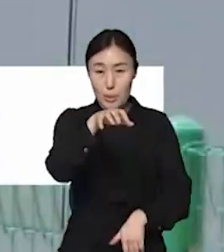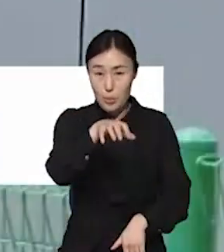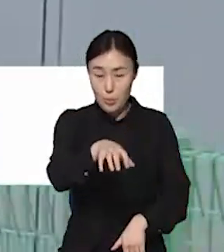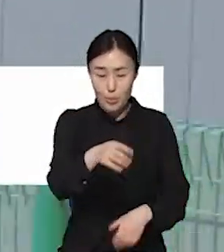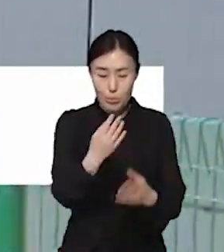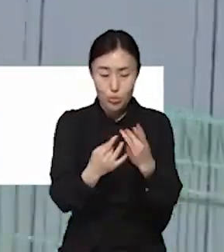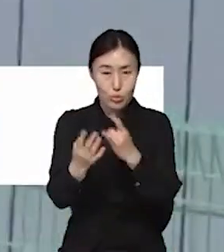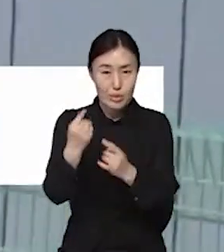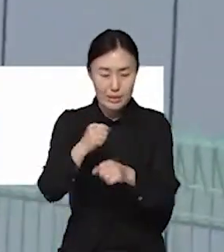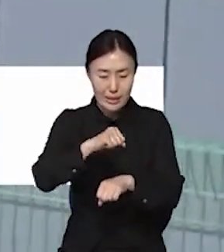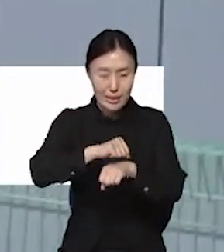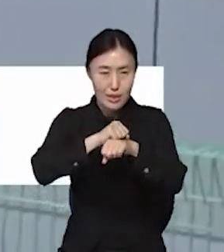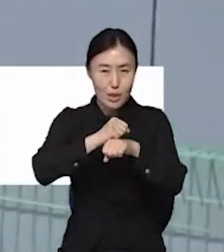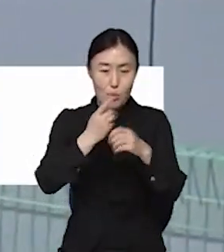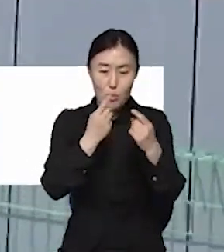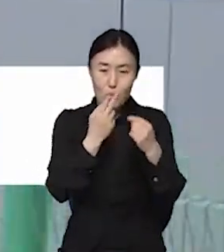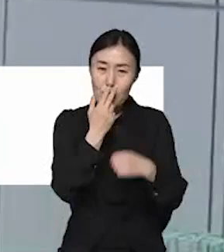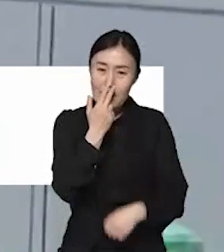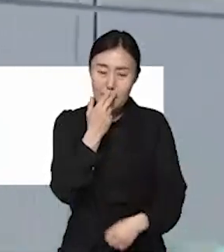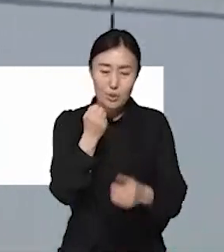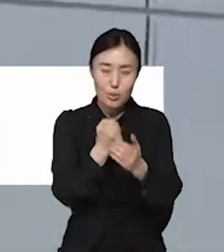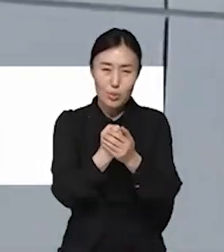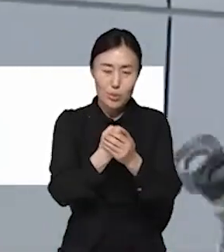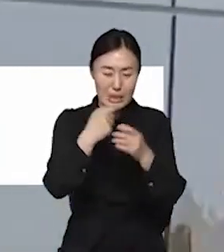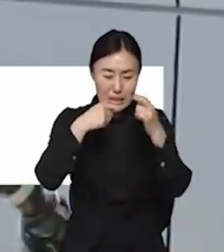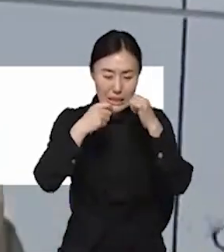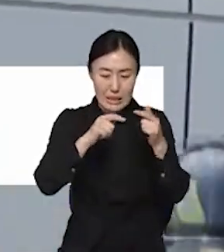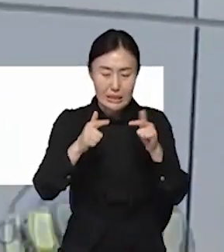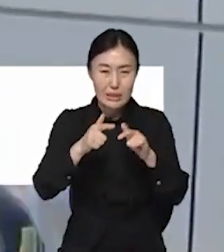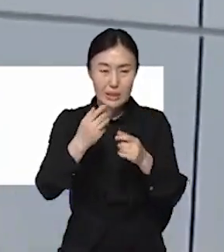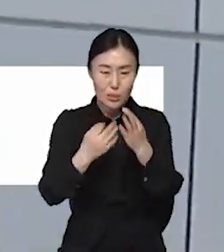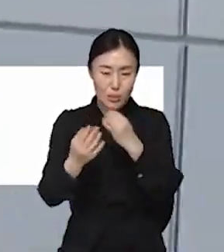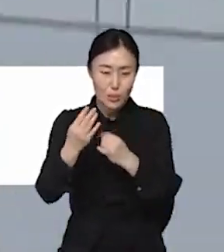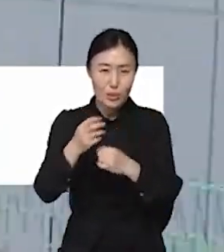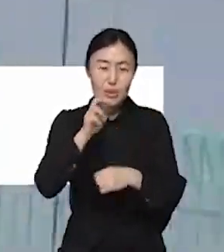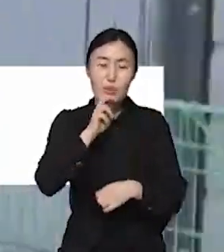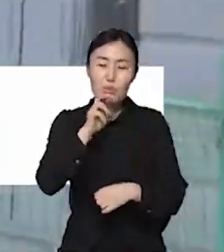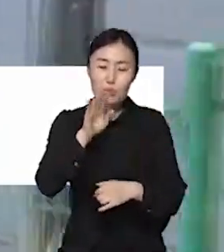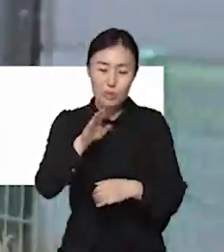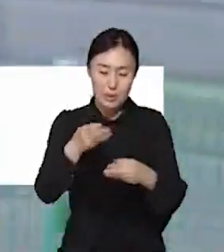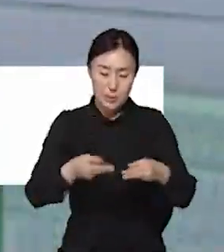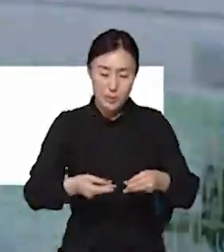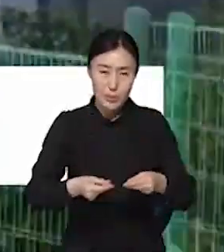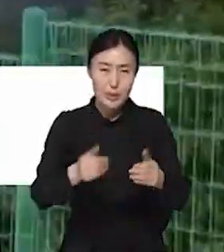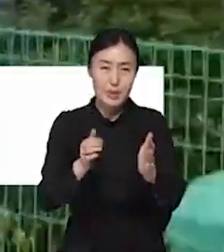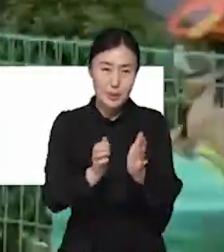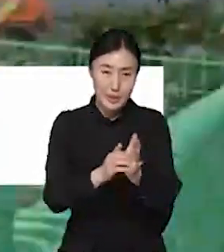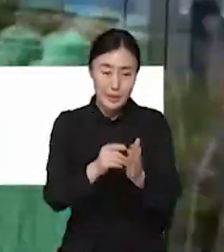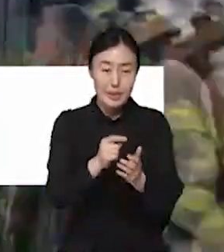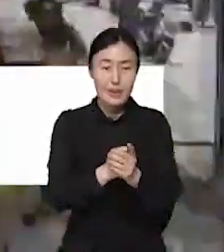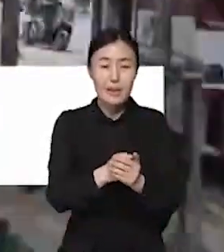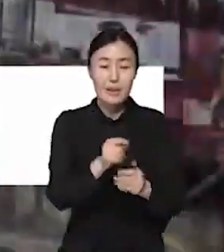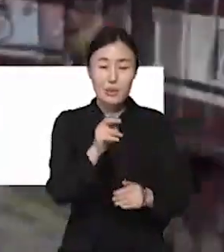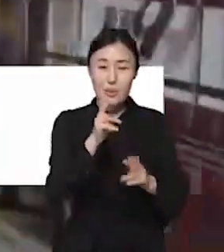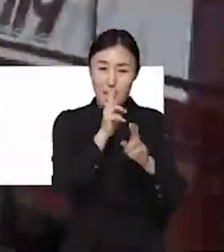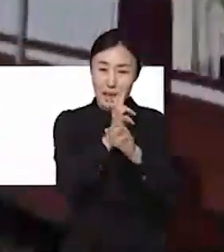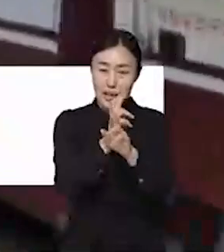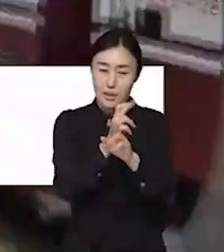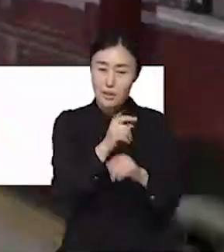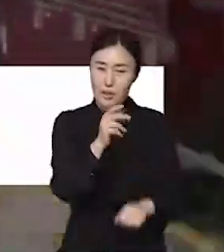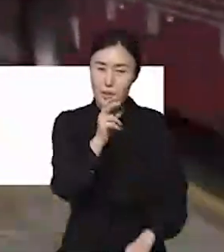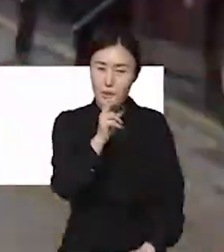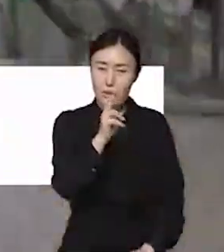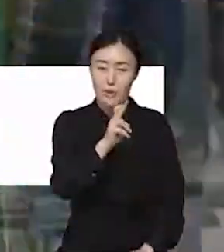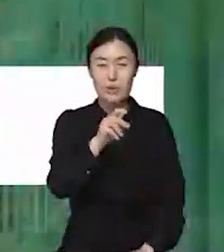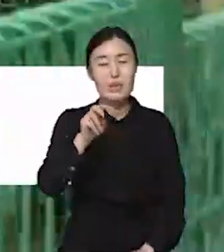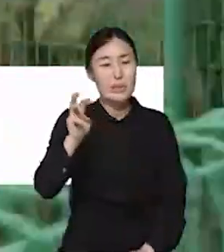나 쌓여있던 플라스틱 등 폐자재들을 태운 뒤 20분 만에 꺼졌습니다. 앞서 낮 12시 30분쯤 광주시